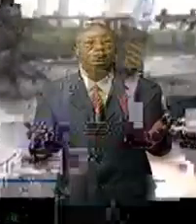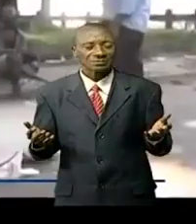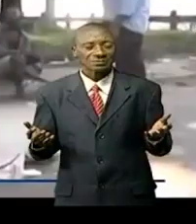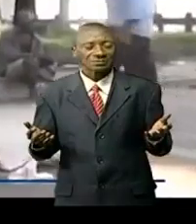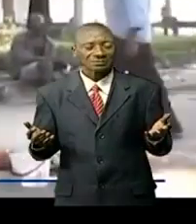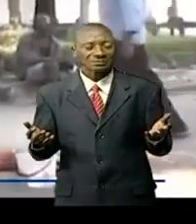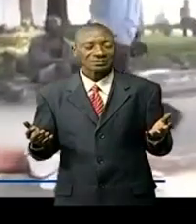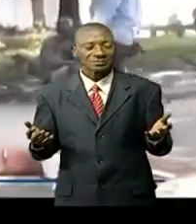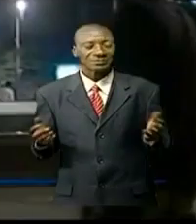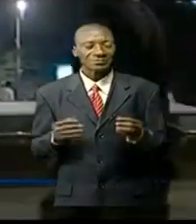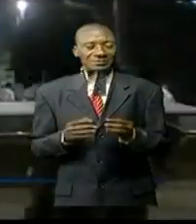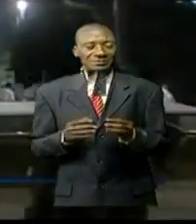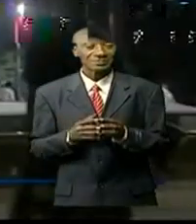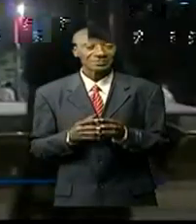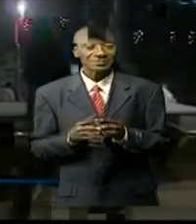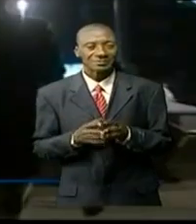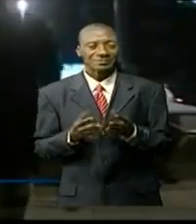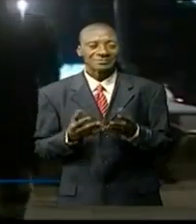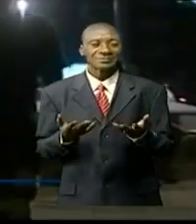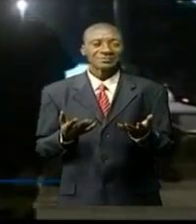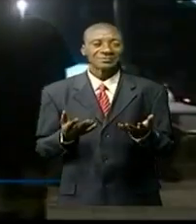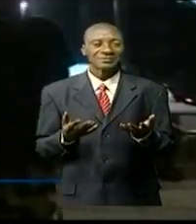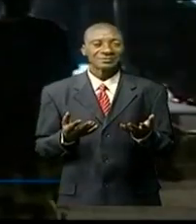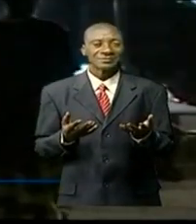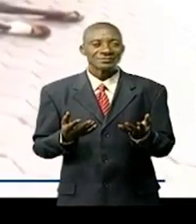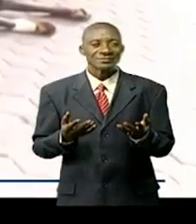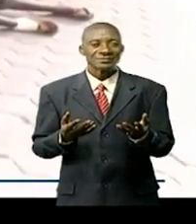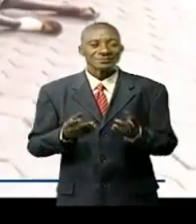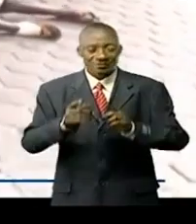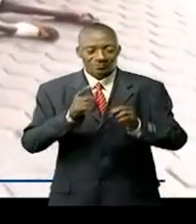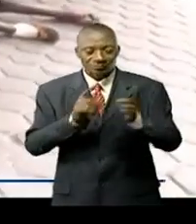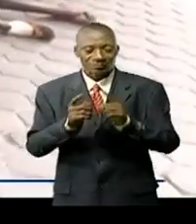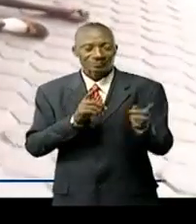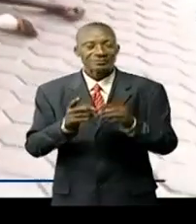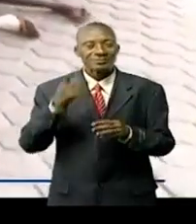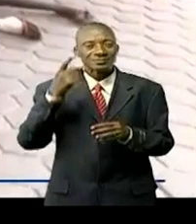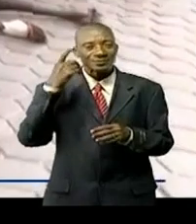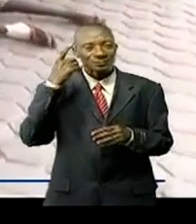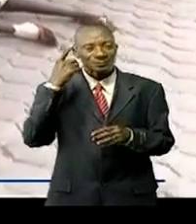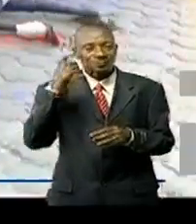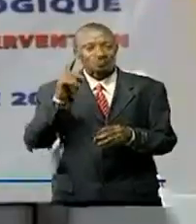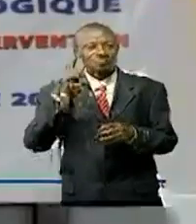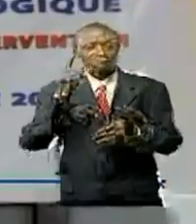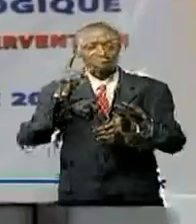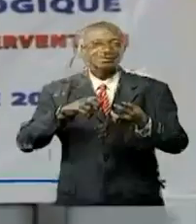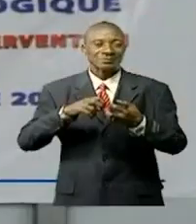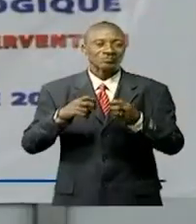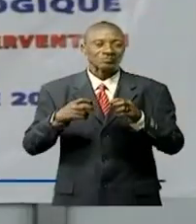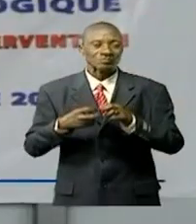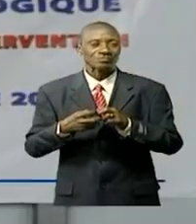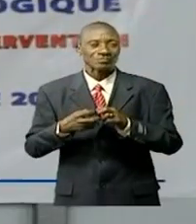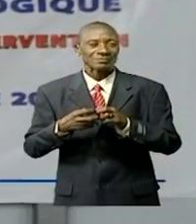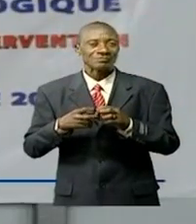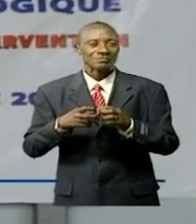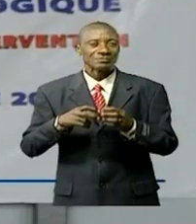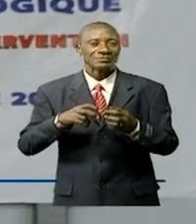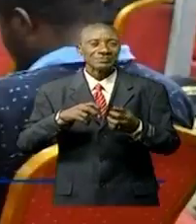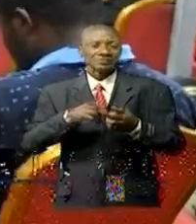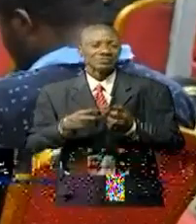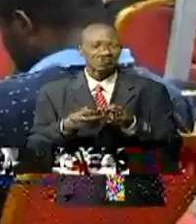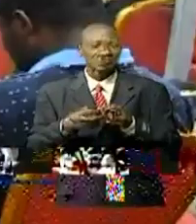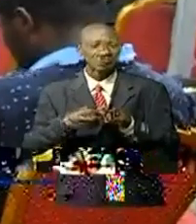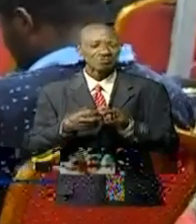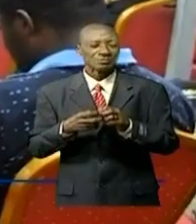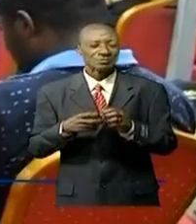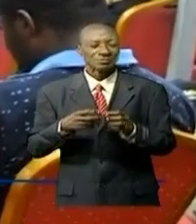Kuluna mérite un bon encadrement et une bonne prise en charge sociale pour leur réinsertion réussie. Il faut donc des